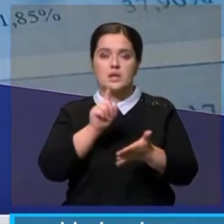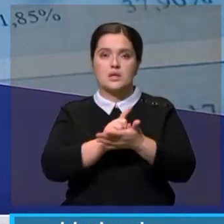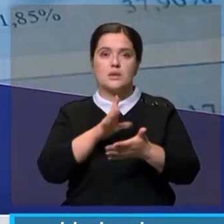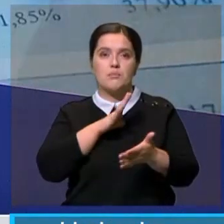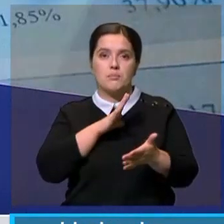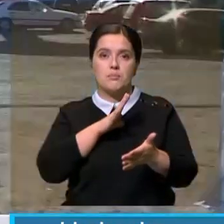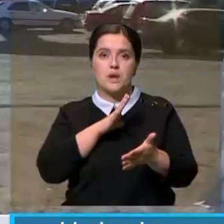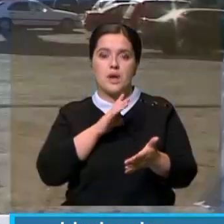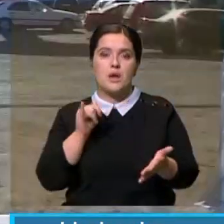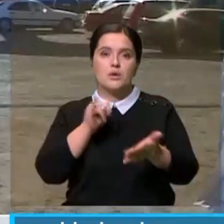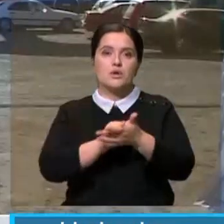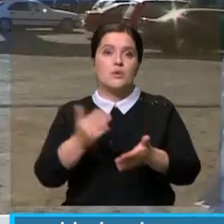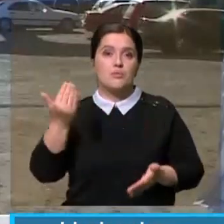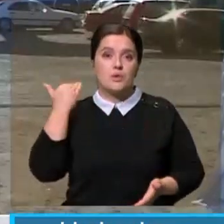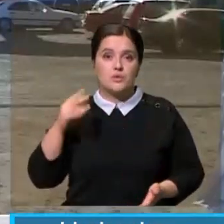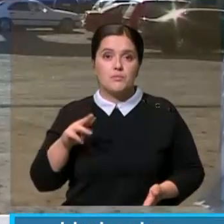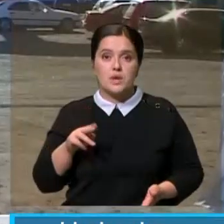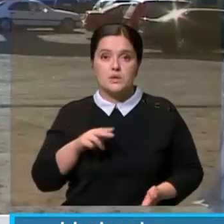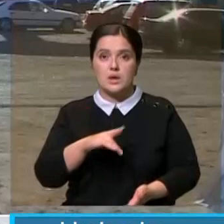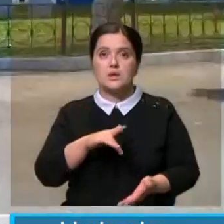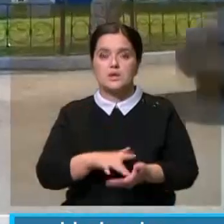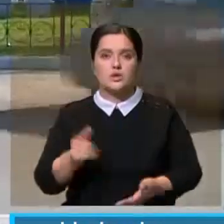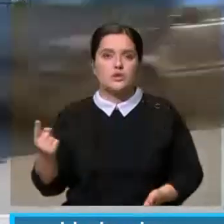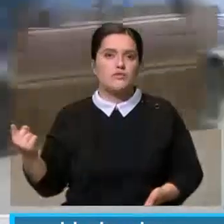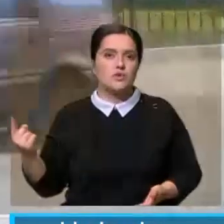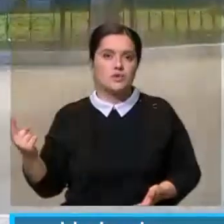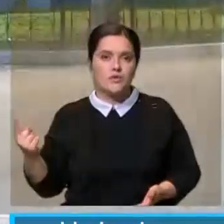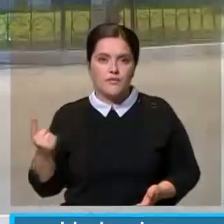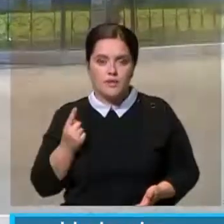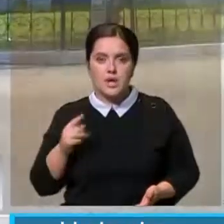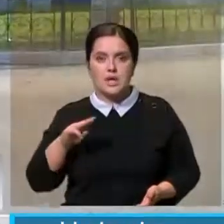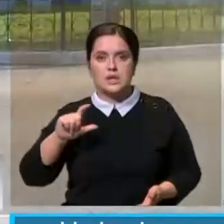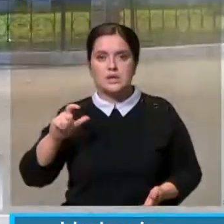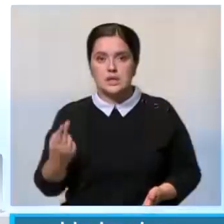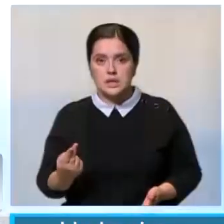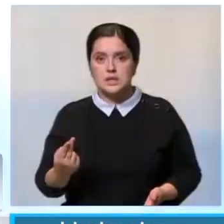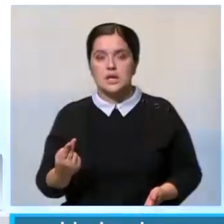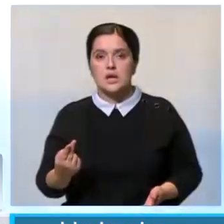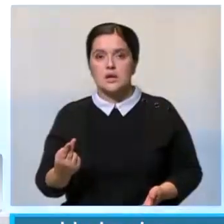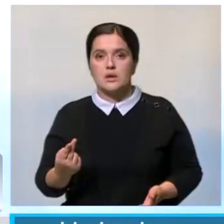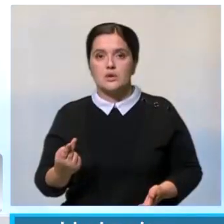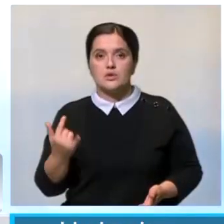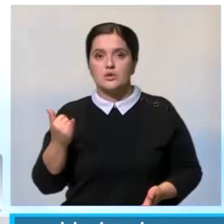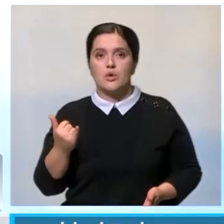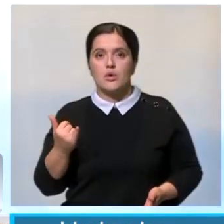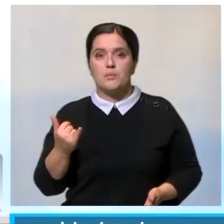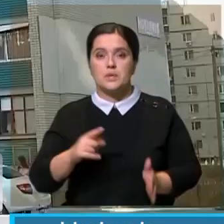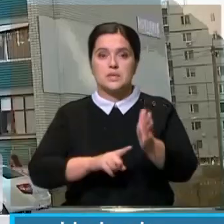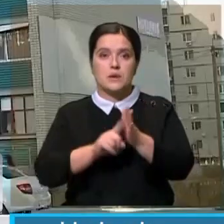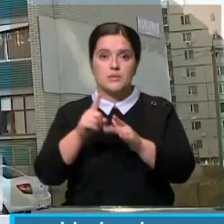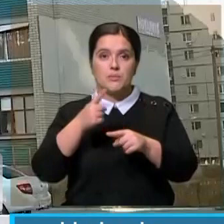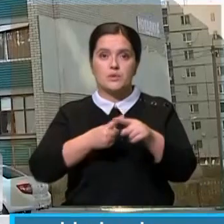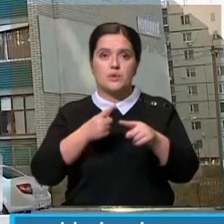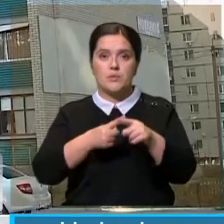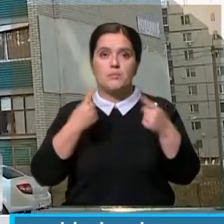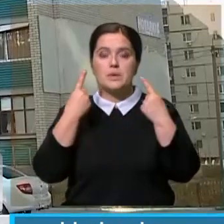Горячее водоснабжение должны были подключить еще в прошлую пятницу, но горожане ждут его до сих пор. Между тем, на ТЭЦ заявляют, что при